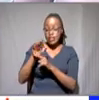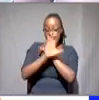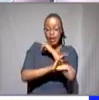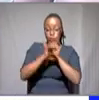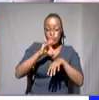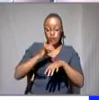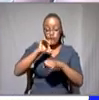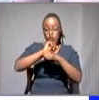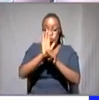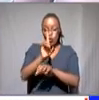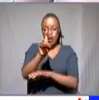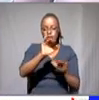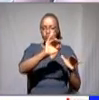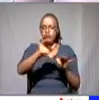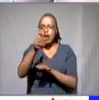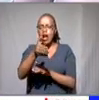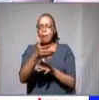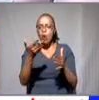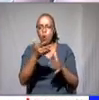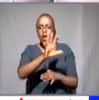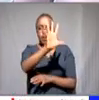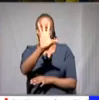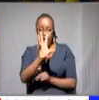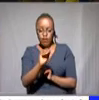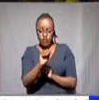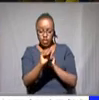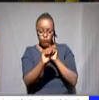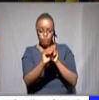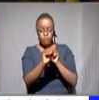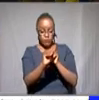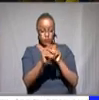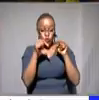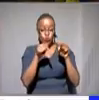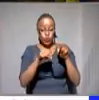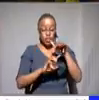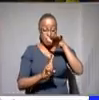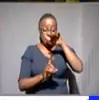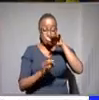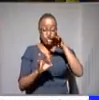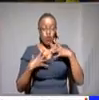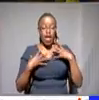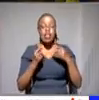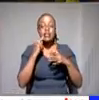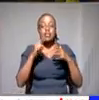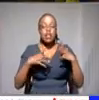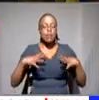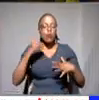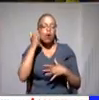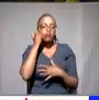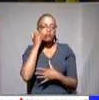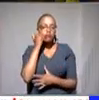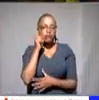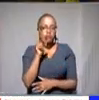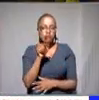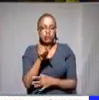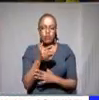homeno. Tushoke guku moshie. Dhini wa getarukia Afrika. Mudhenya omothe minister mutahikagwe ni ugiri ati ya duwari ya mmari na homene wa COVID-19.